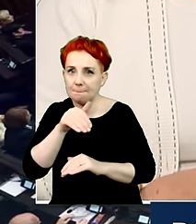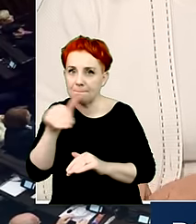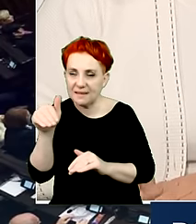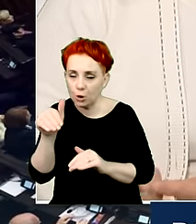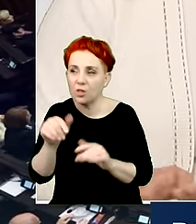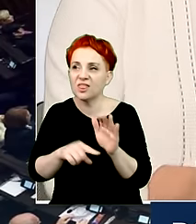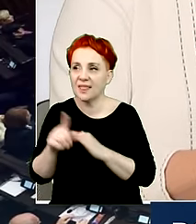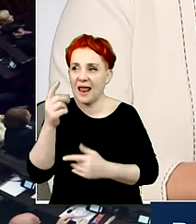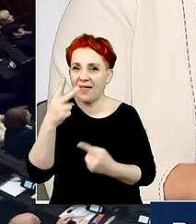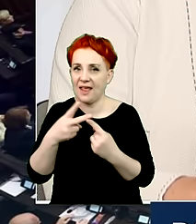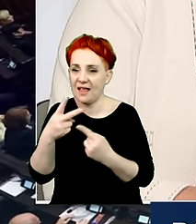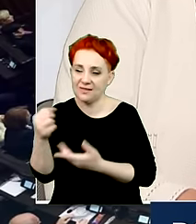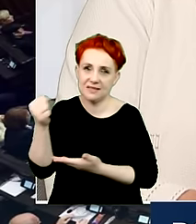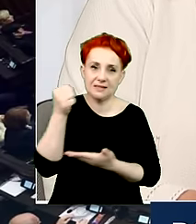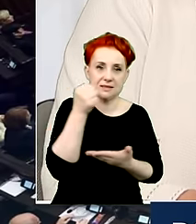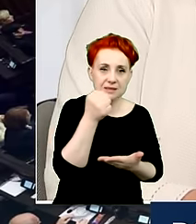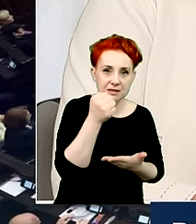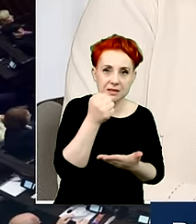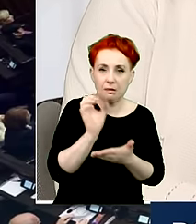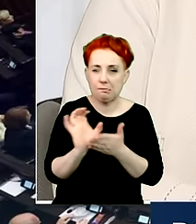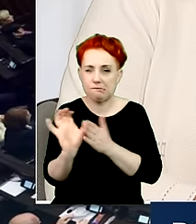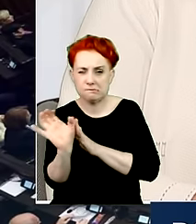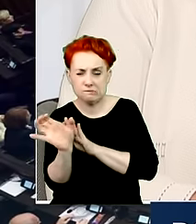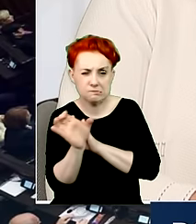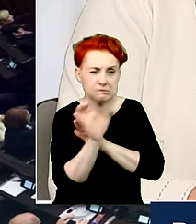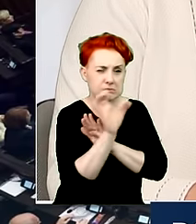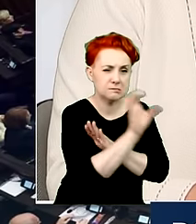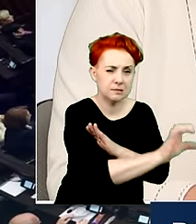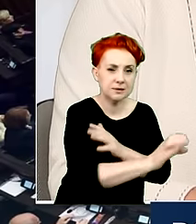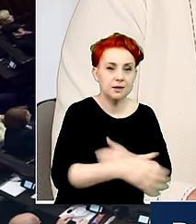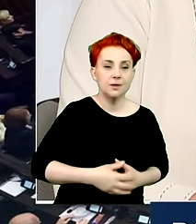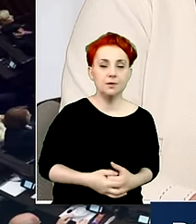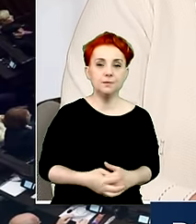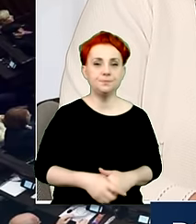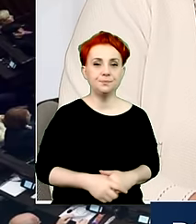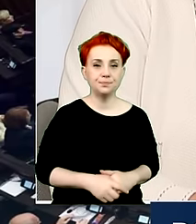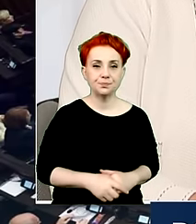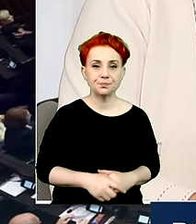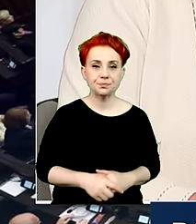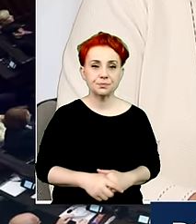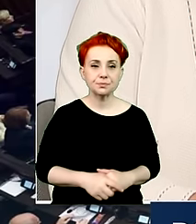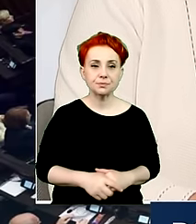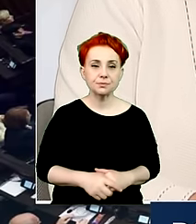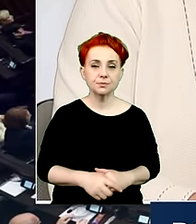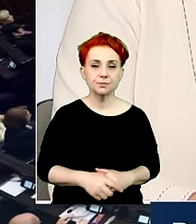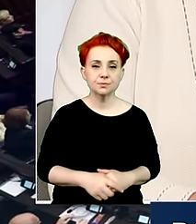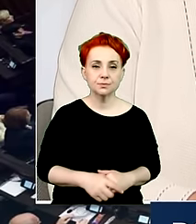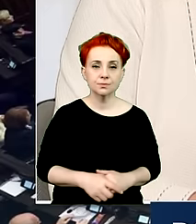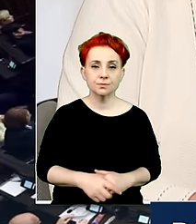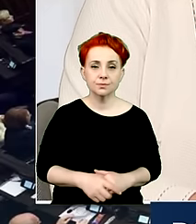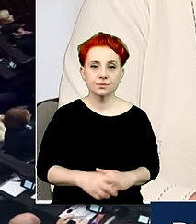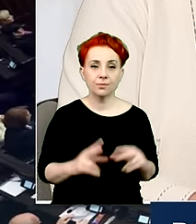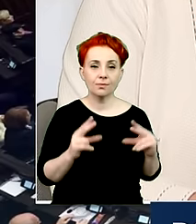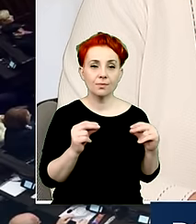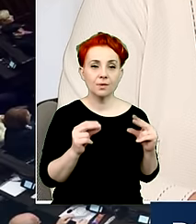telewizji publicznej i przepycha kolanami, to że pan, tak to powiem, jest kolejny pakiet przez wsparcia, tak, bo oni tak rzucają takie ochłapy, tak, niby ochłapy, ale